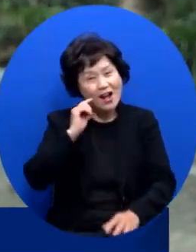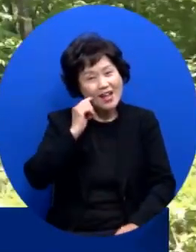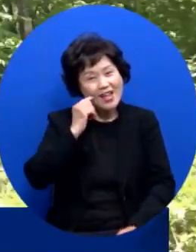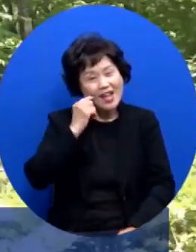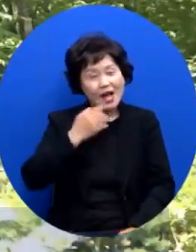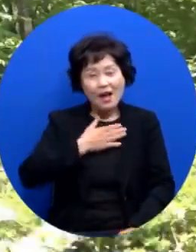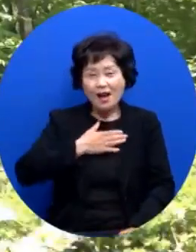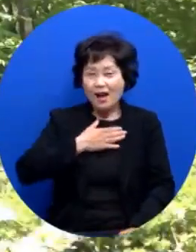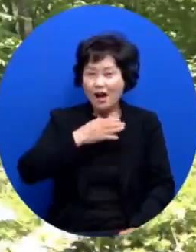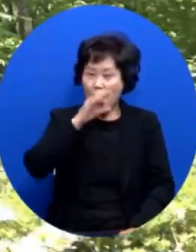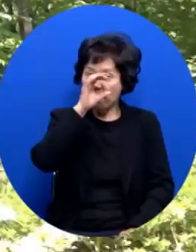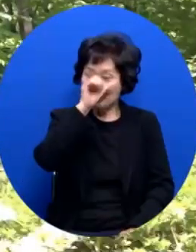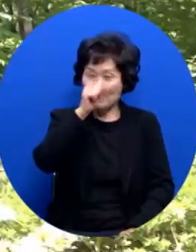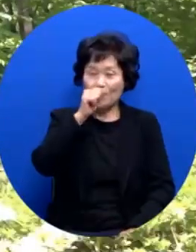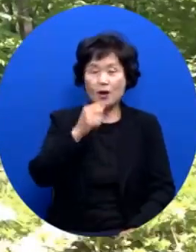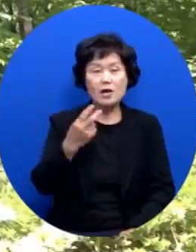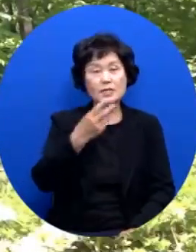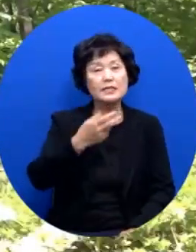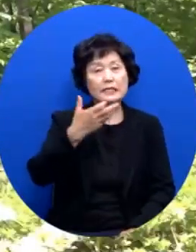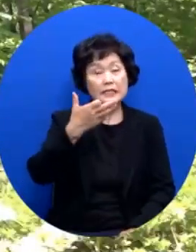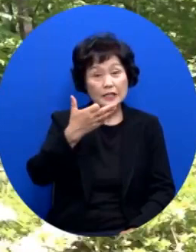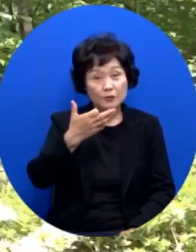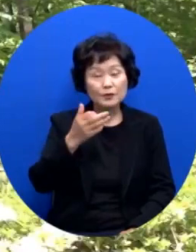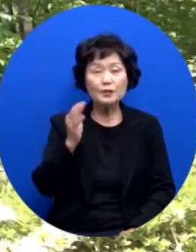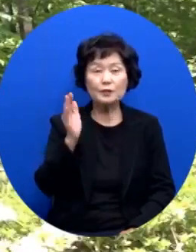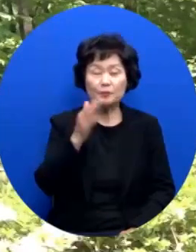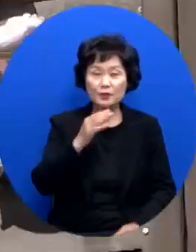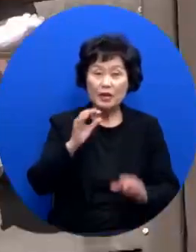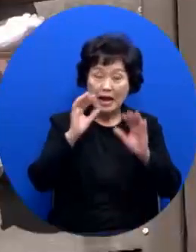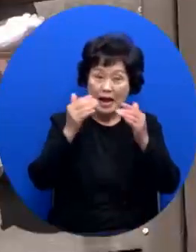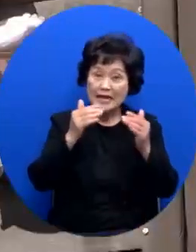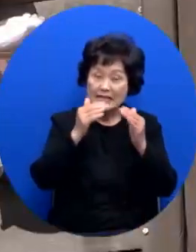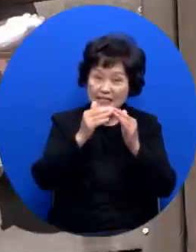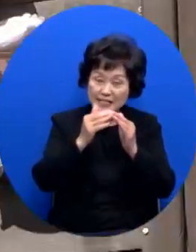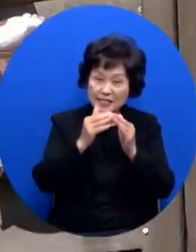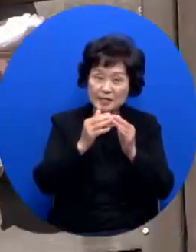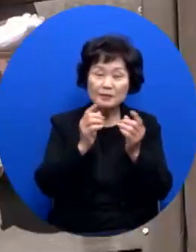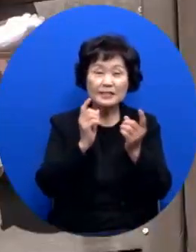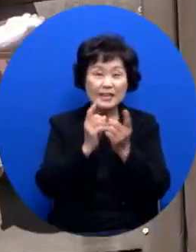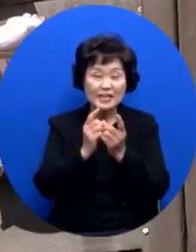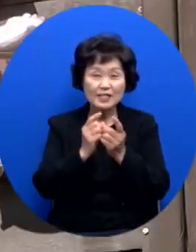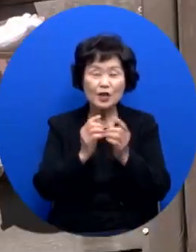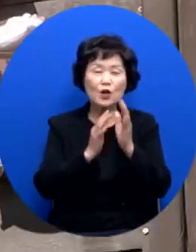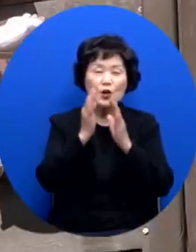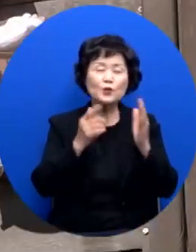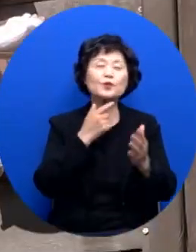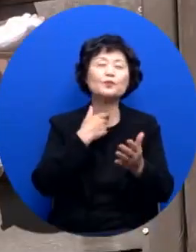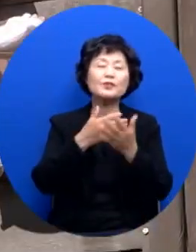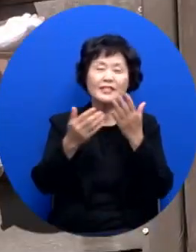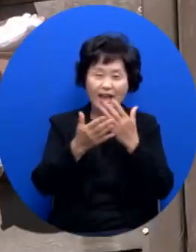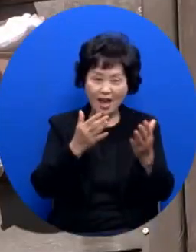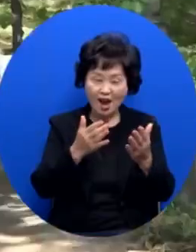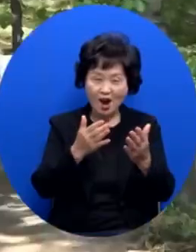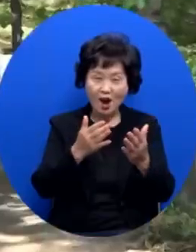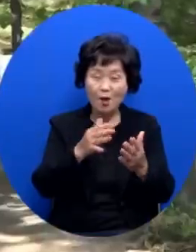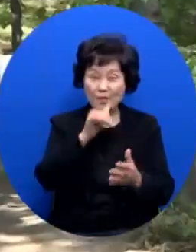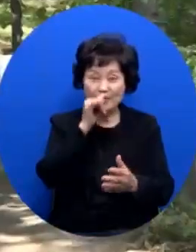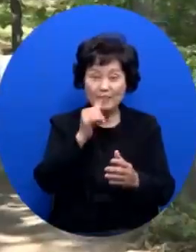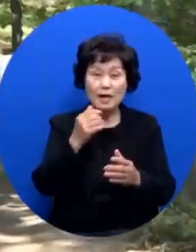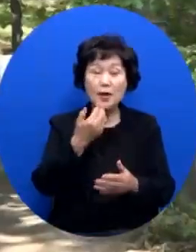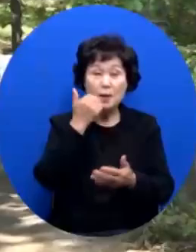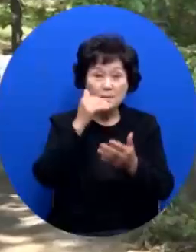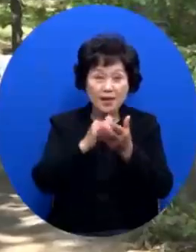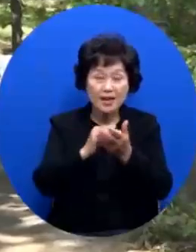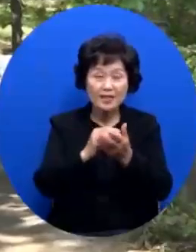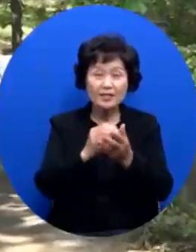좋아요. 2019년부터 인근 어린이집을 대상으로 숲 체험 활동을 운영해온 백석예대 유아교육과